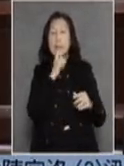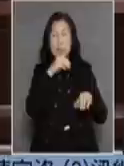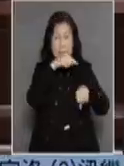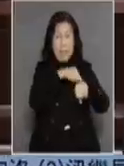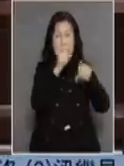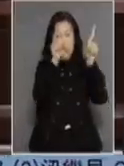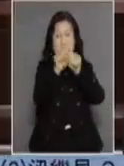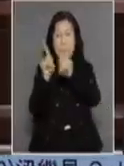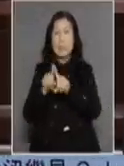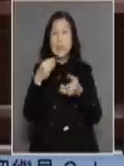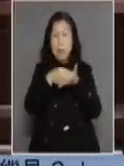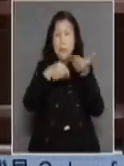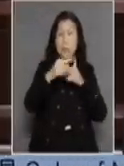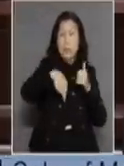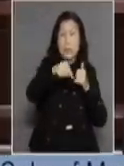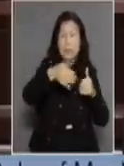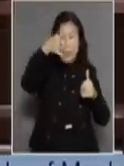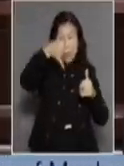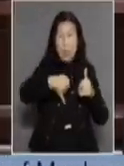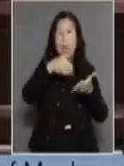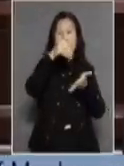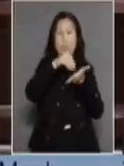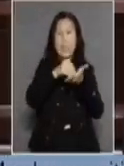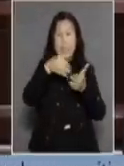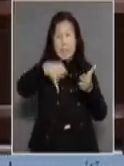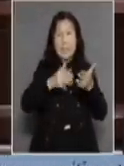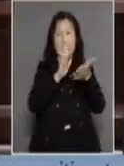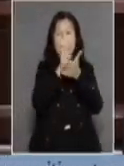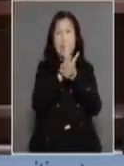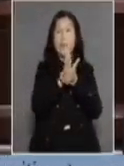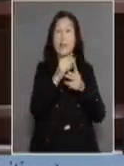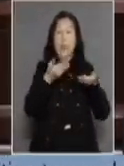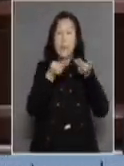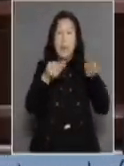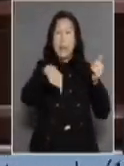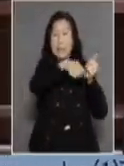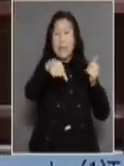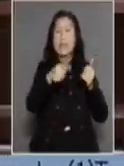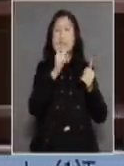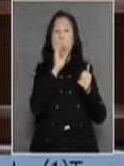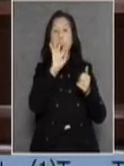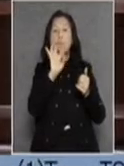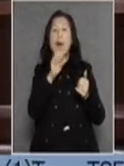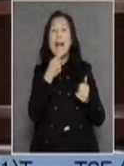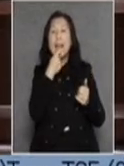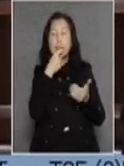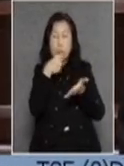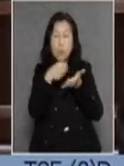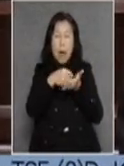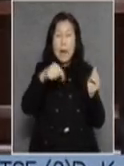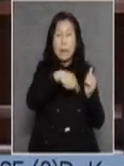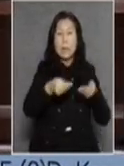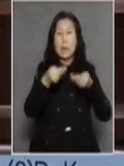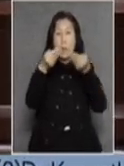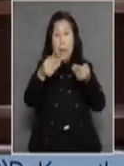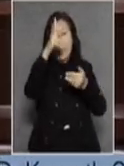地，訂立未來5年的土地供應的時間表，並且將無人問津的住宅地交給